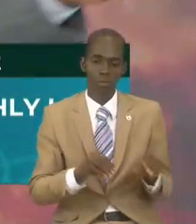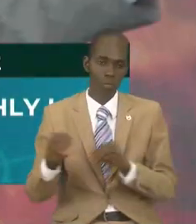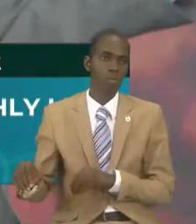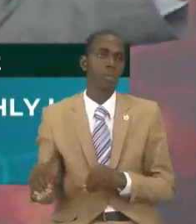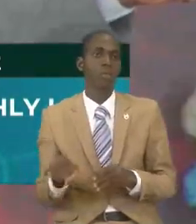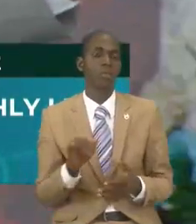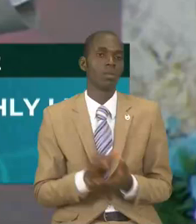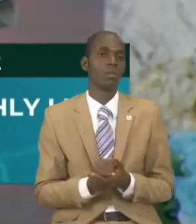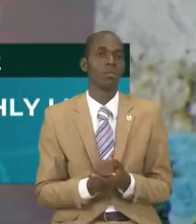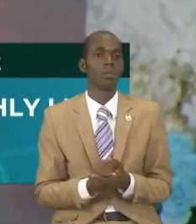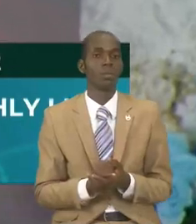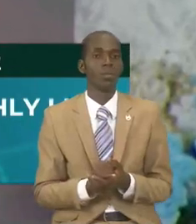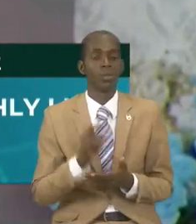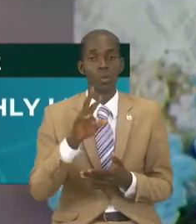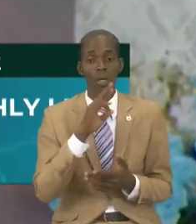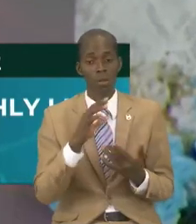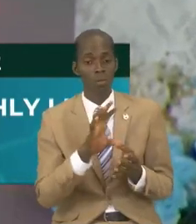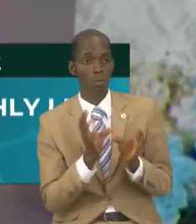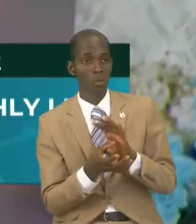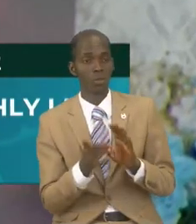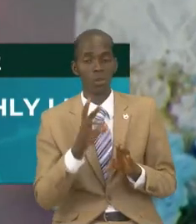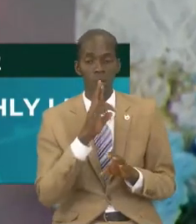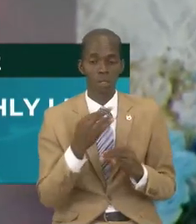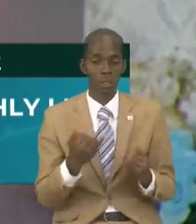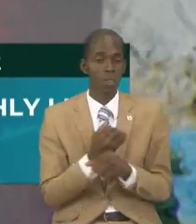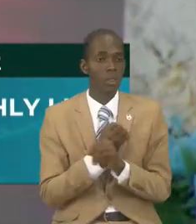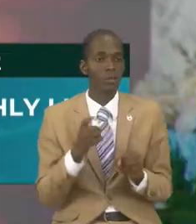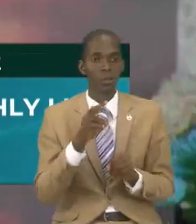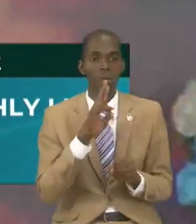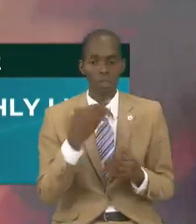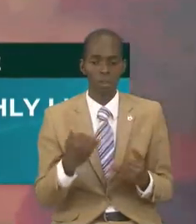toi-même, tu es converti. Tu es né de nouveau.